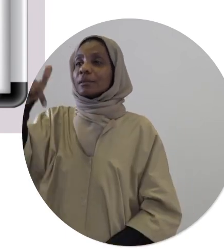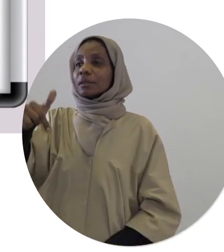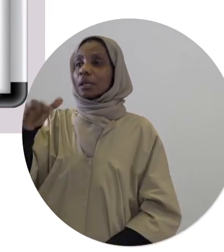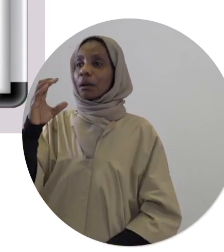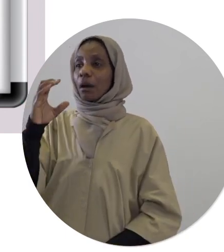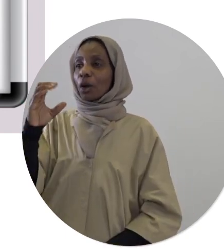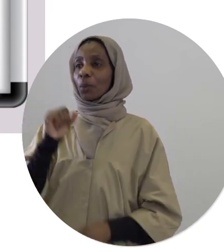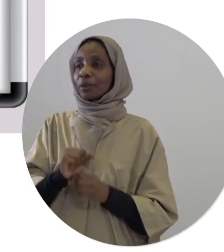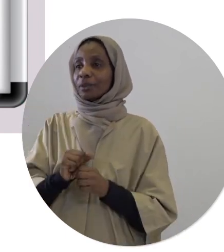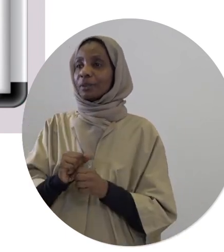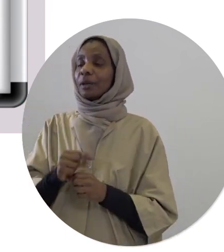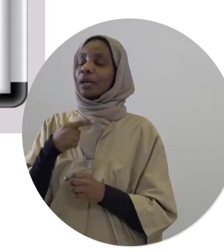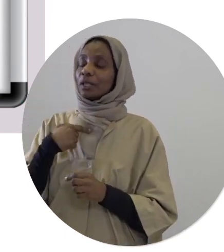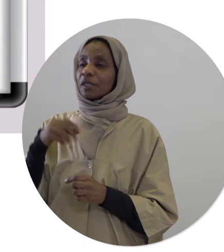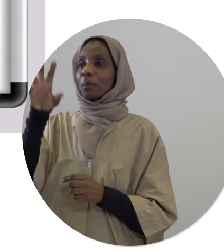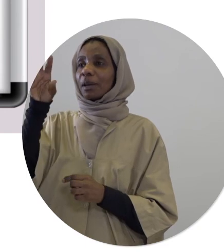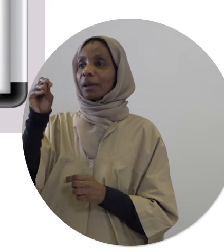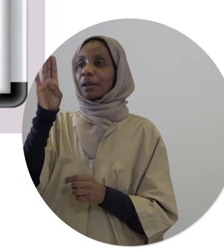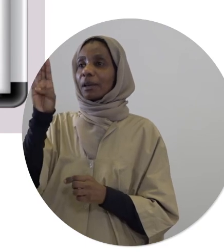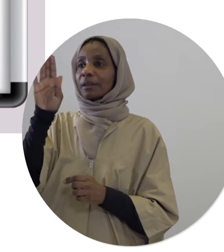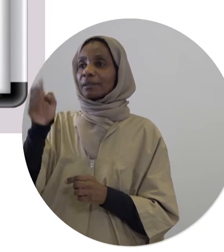6 ذرات كربون، إذن هيكسان.